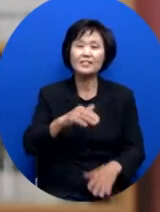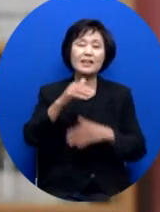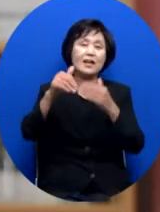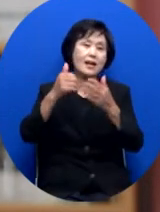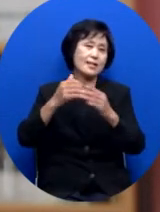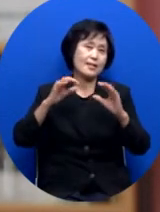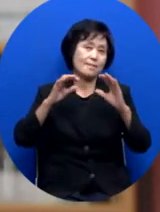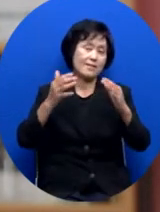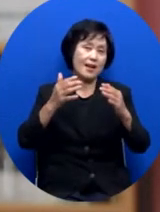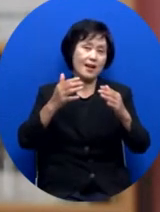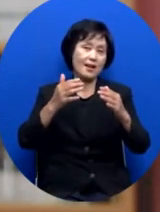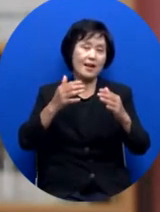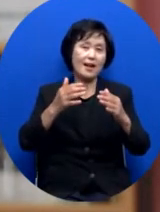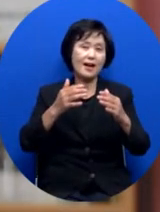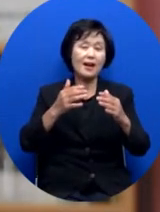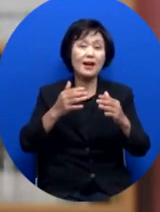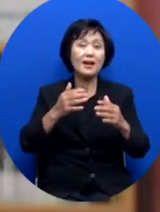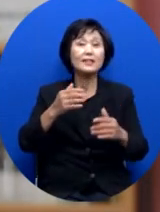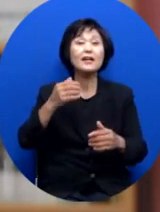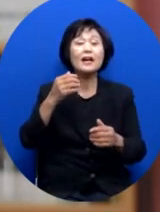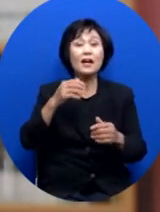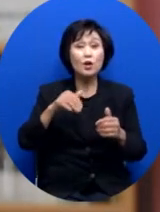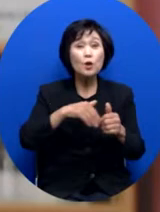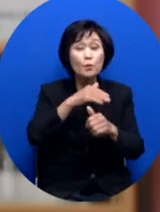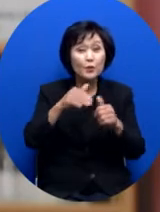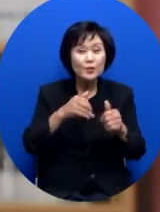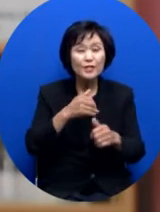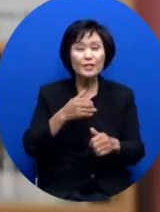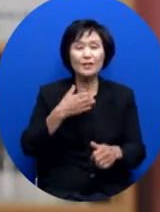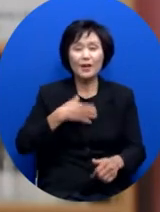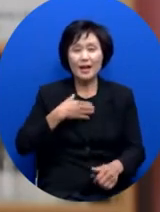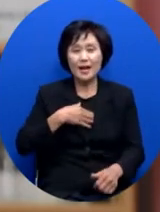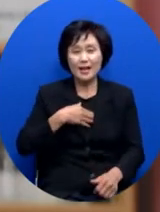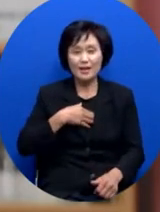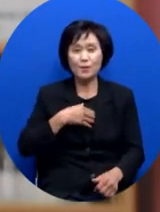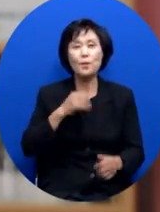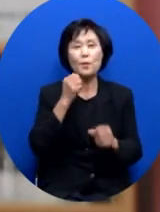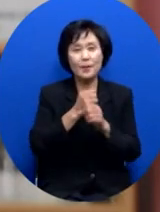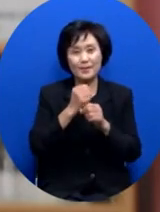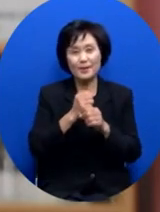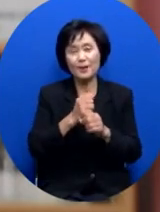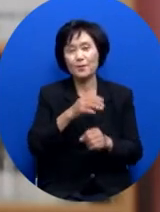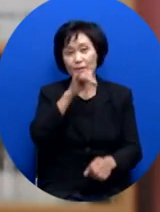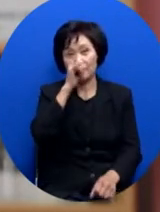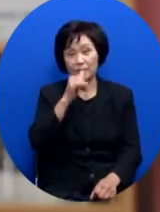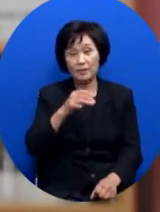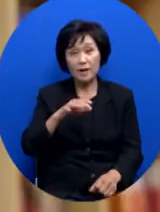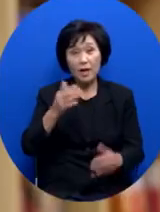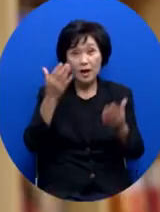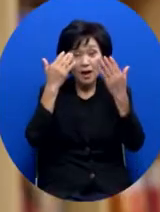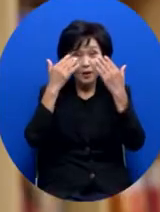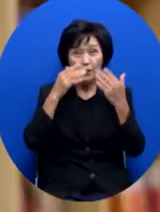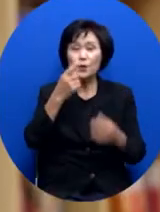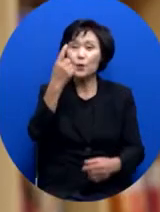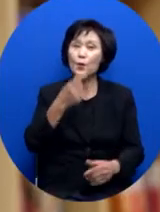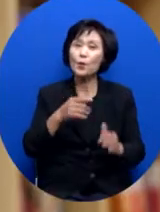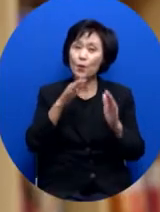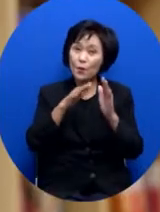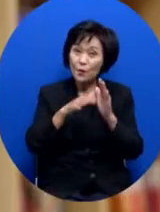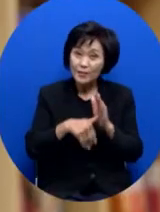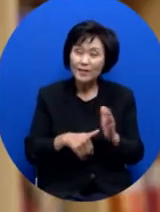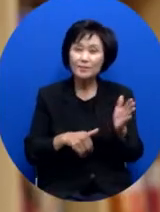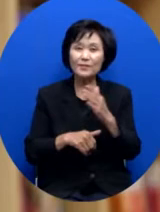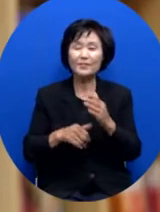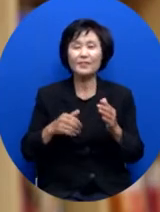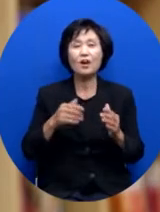싸이 들이 기독교적인 가치관과 세계관을 알아가는 것입니다 학교에 처음 올때부터 선생들이 반대해 주고 그리고